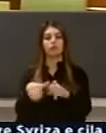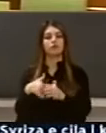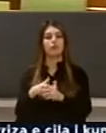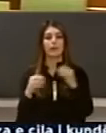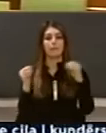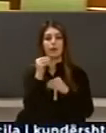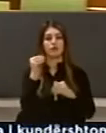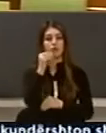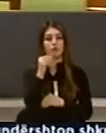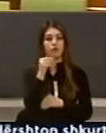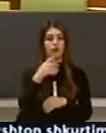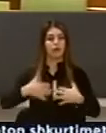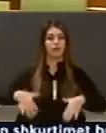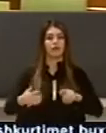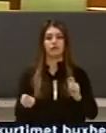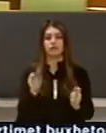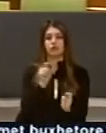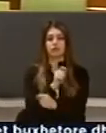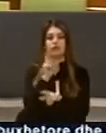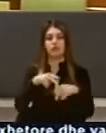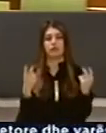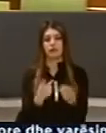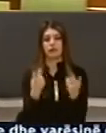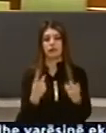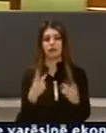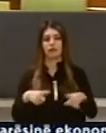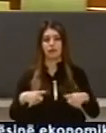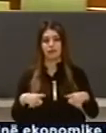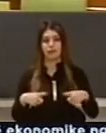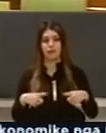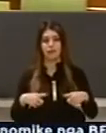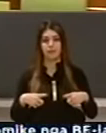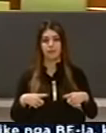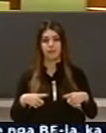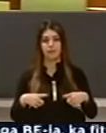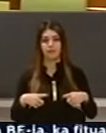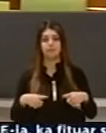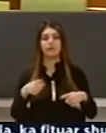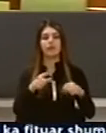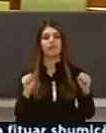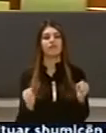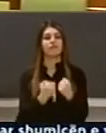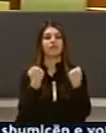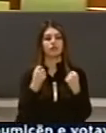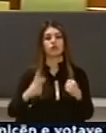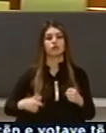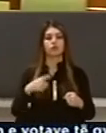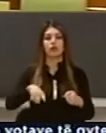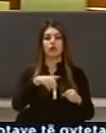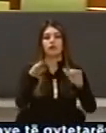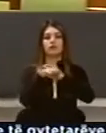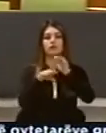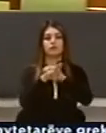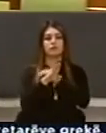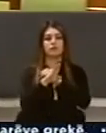që mbetet e pamjaftueshme për të siguruar mirëqenien qytetare. Pamundësia që të lëvizet lirshëm dhe në forma ligjore ka bërë